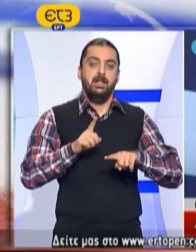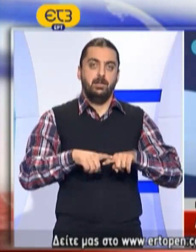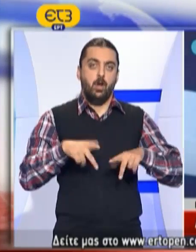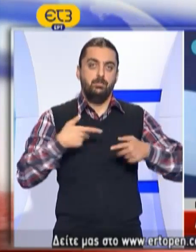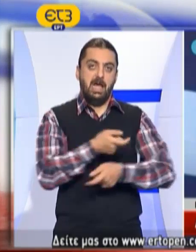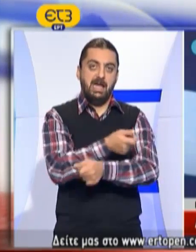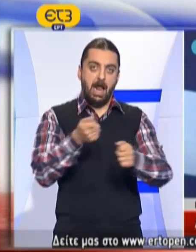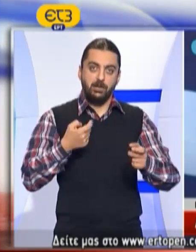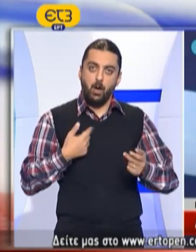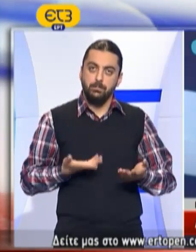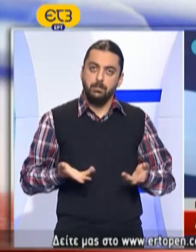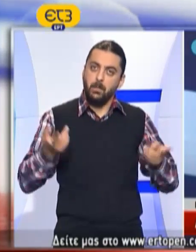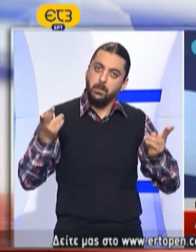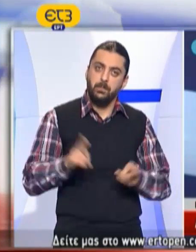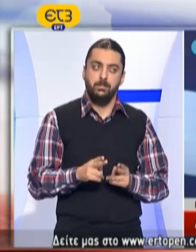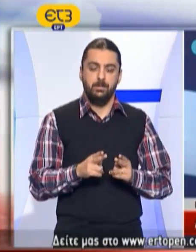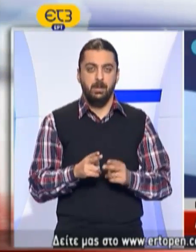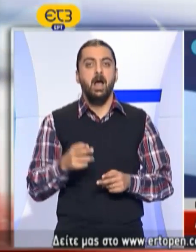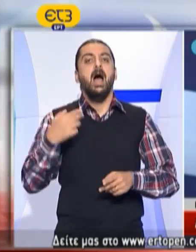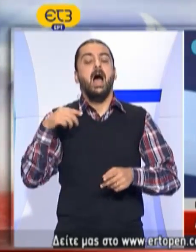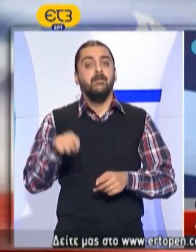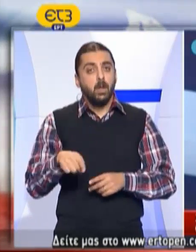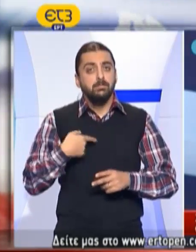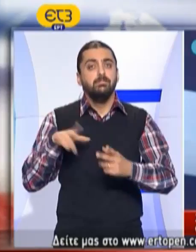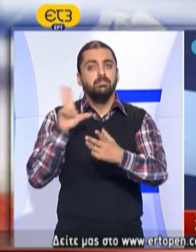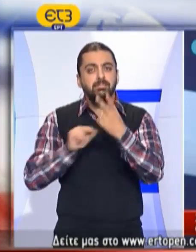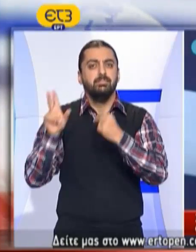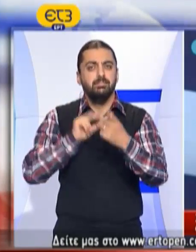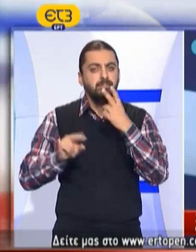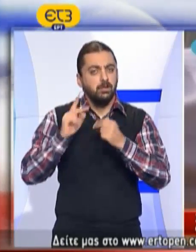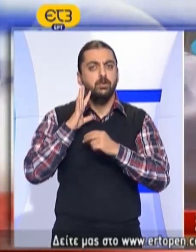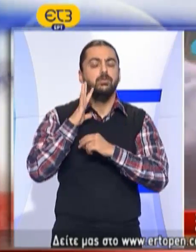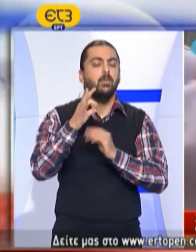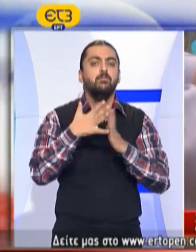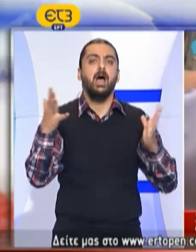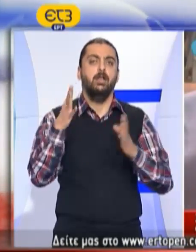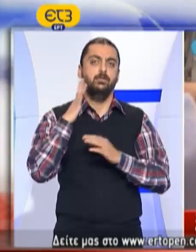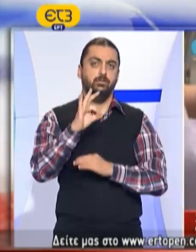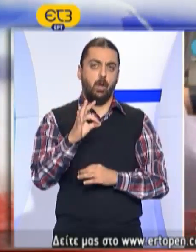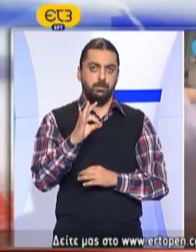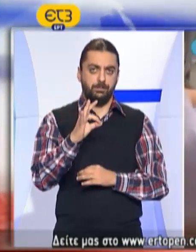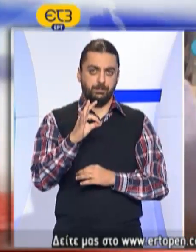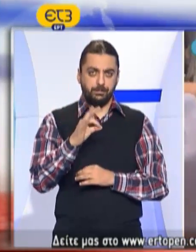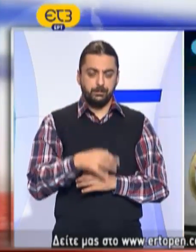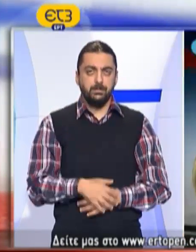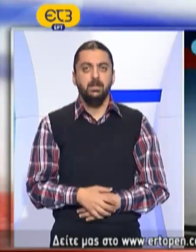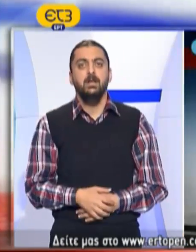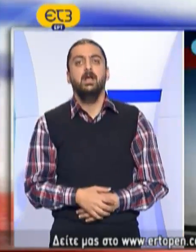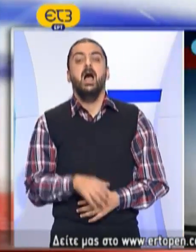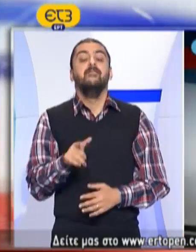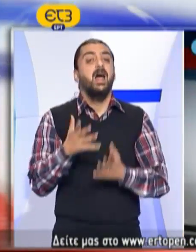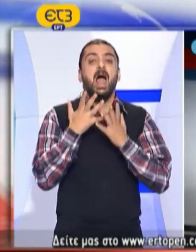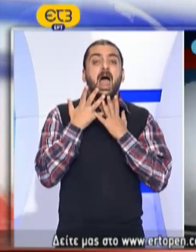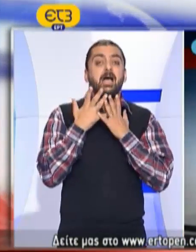Θα αναζητήσουμε μέσα από τη διαπραγμάτευση τους βέλτιστους τρόπους. Οι πρωτογενείς δαπάνες προβλέπεται να διαμορφωθούν περίπου